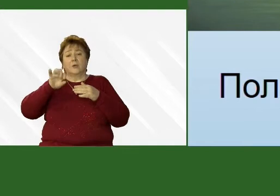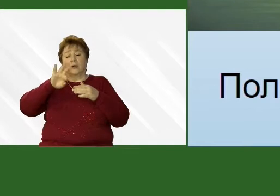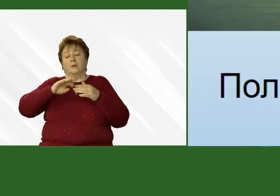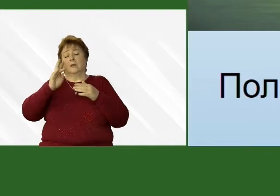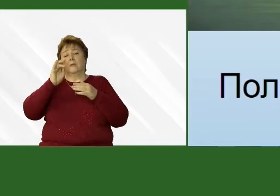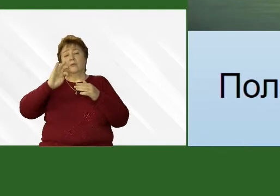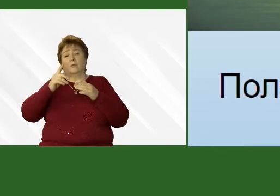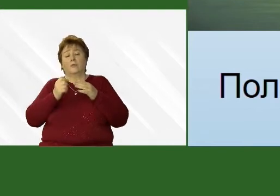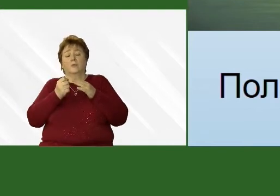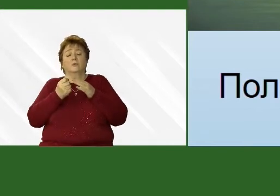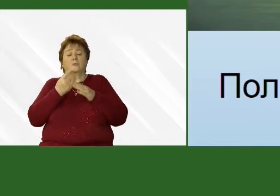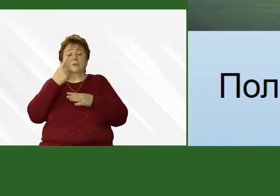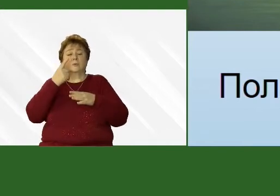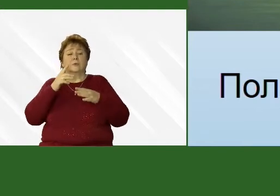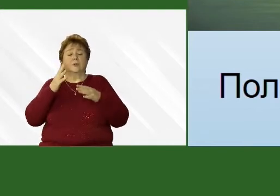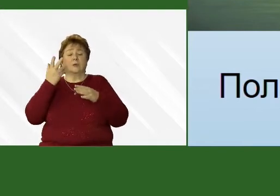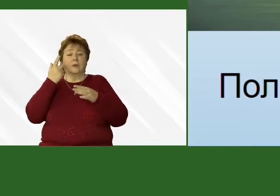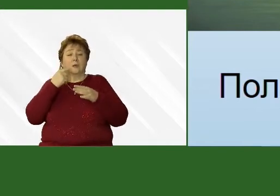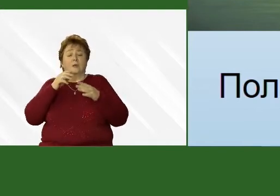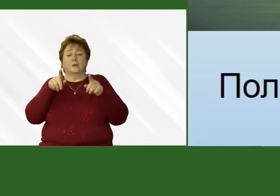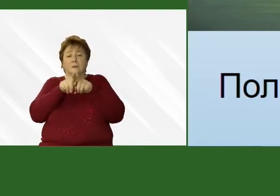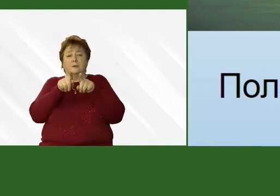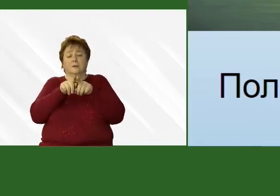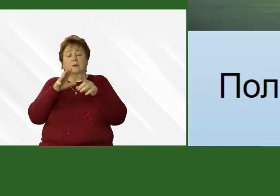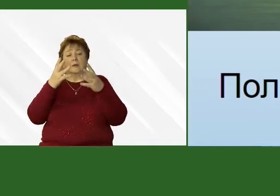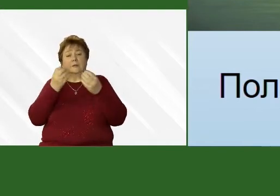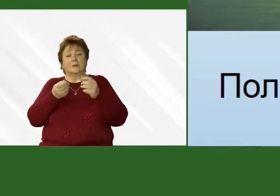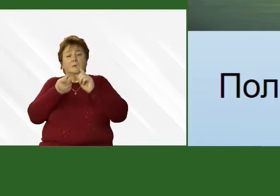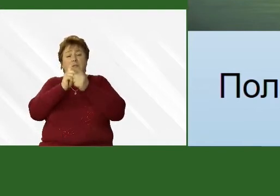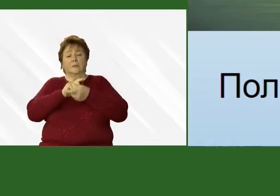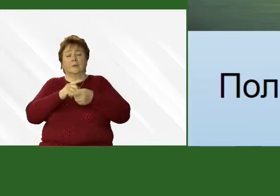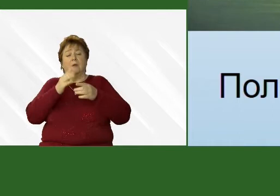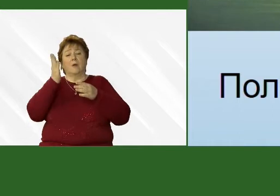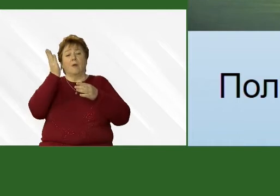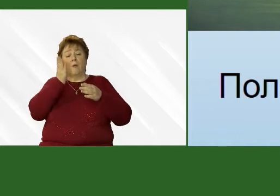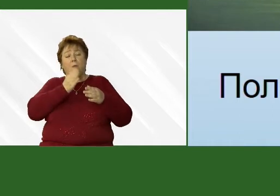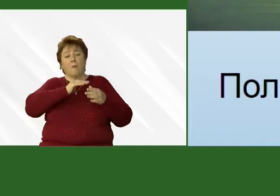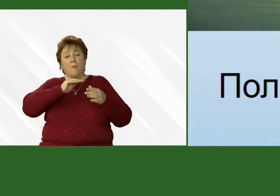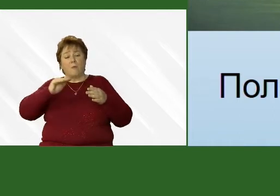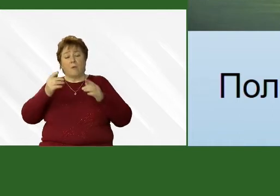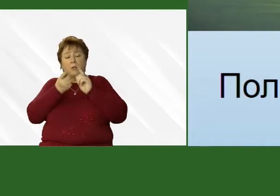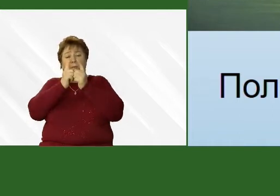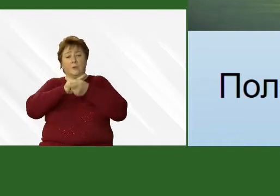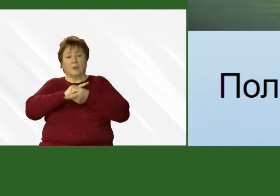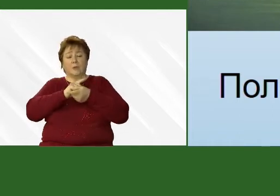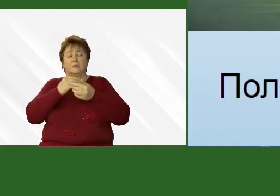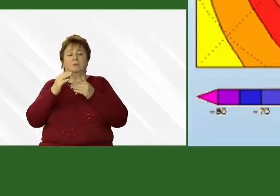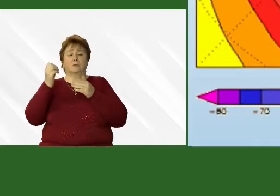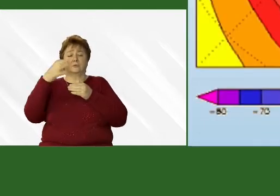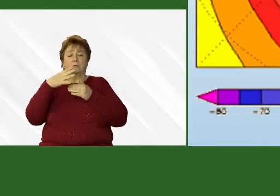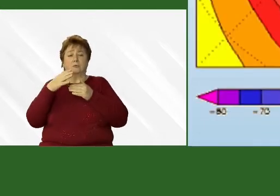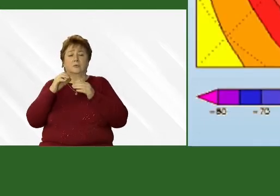Она происходит по той же причине, как и полярный день. Меняется угол наклона Земли по отношению к